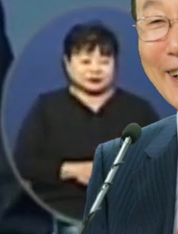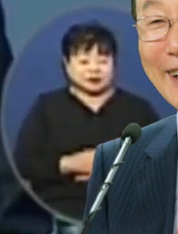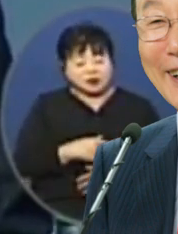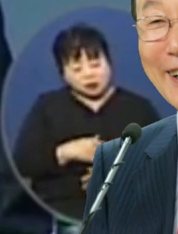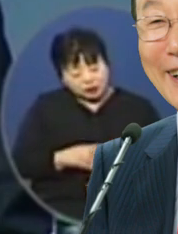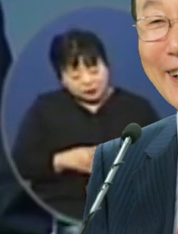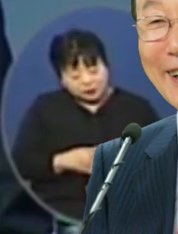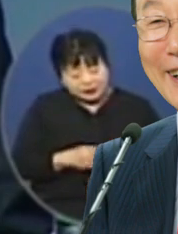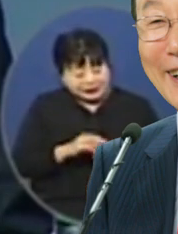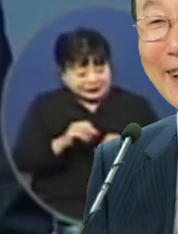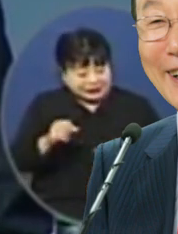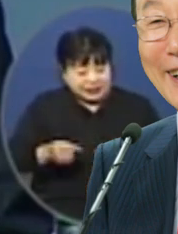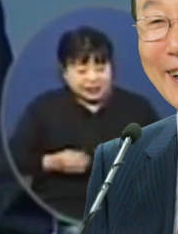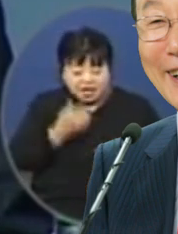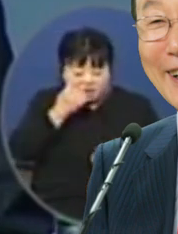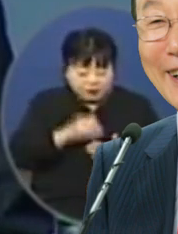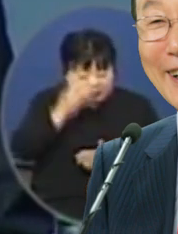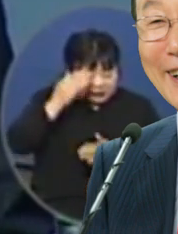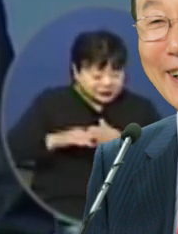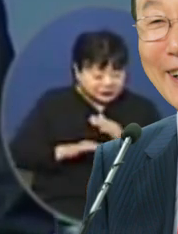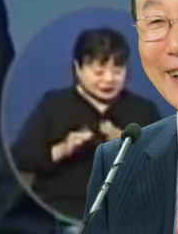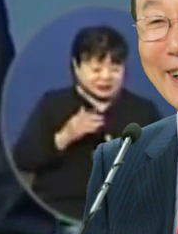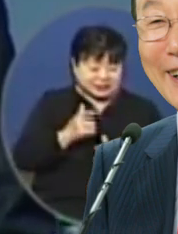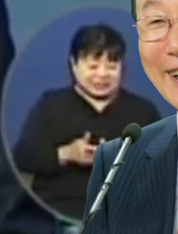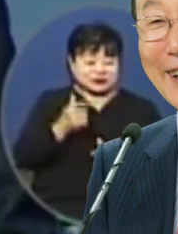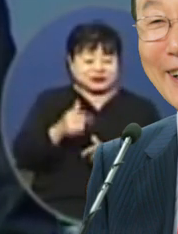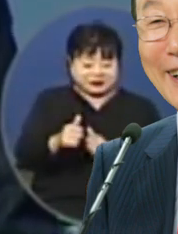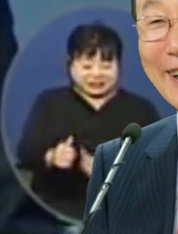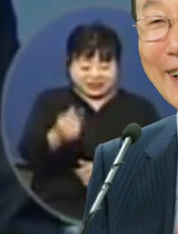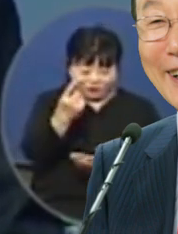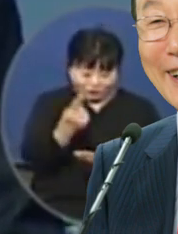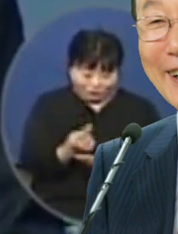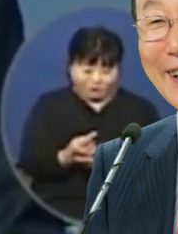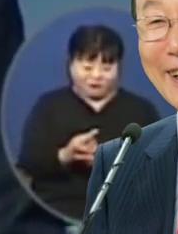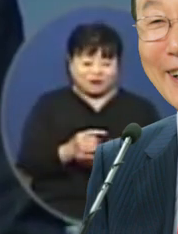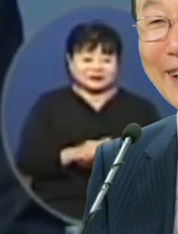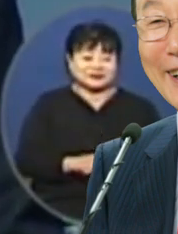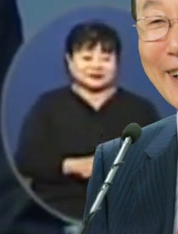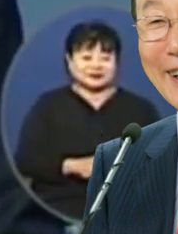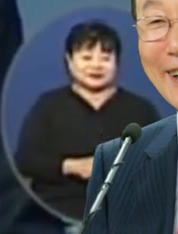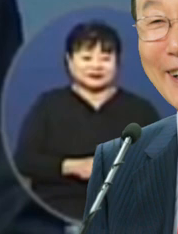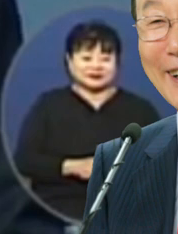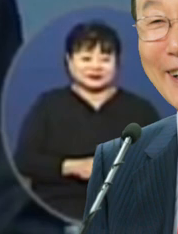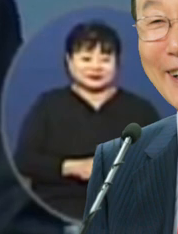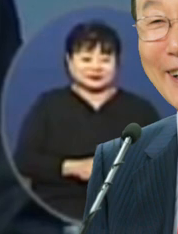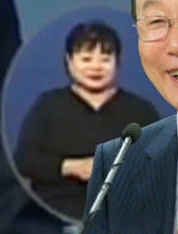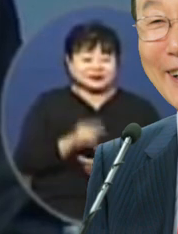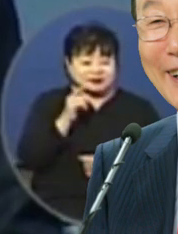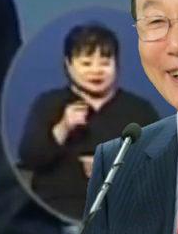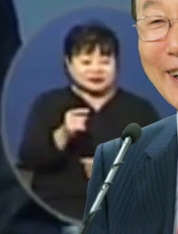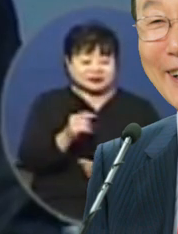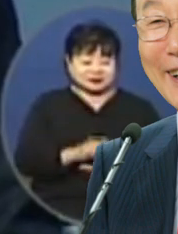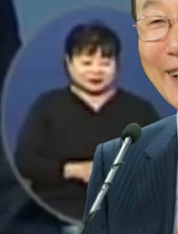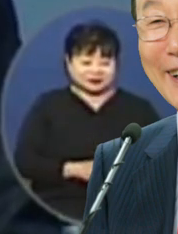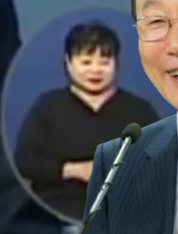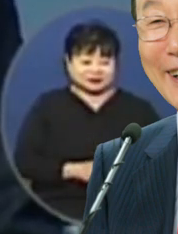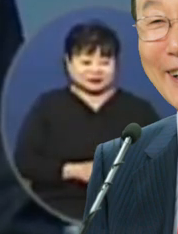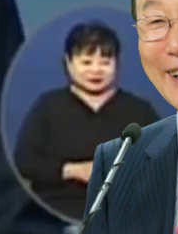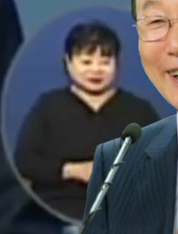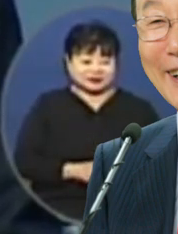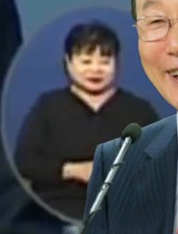고달픈 땅에 바위 그늘이 예수님이 따라다니고 그것을 언제